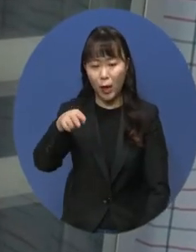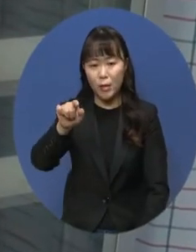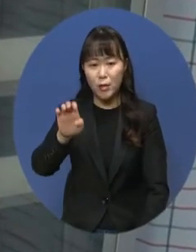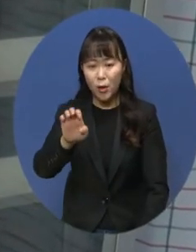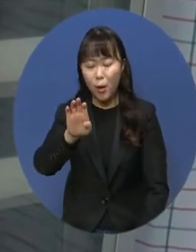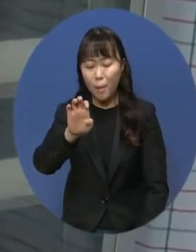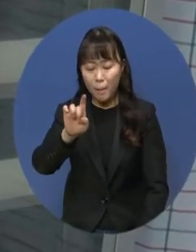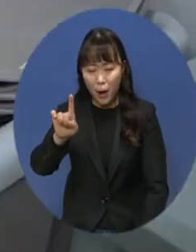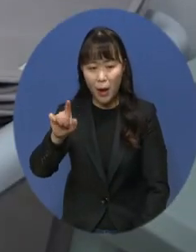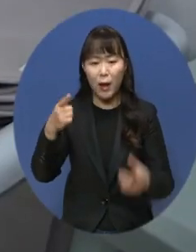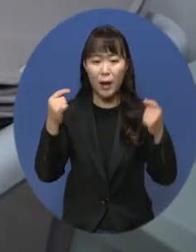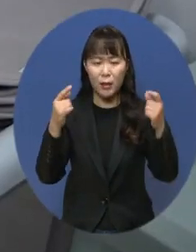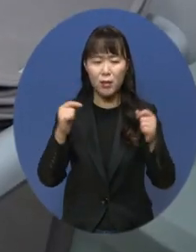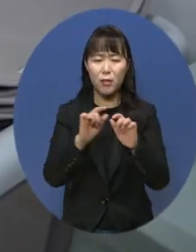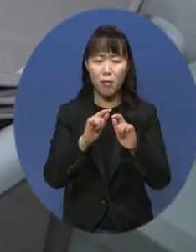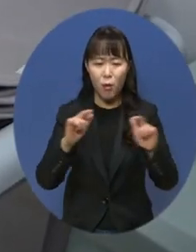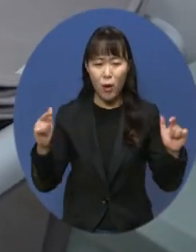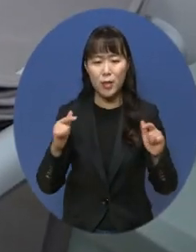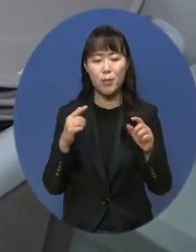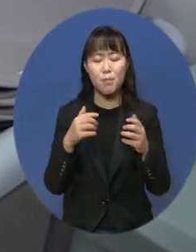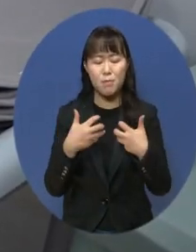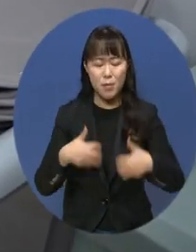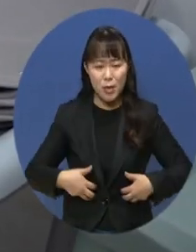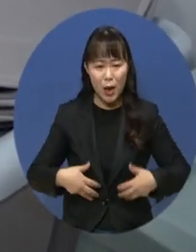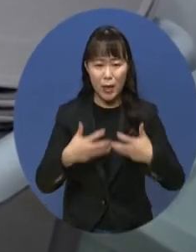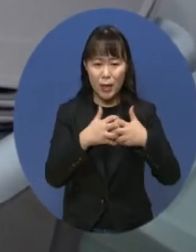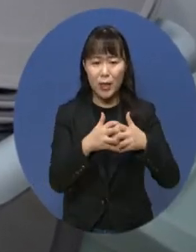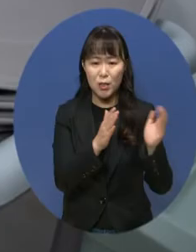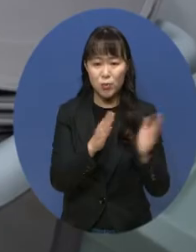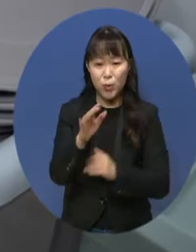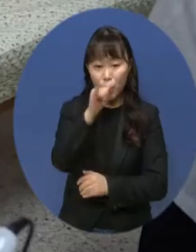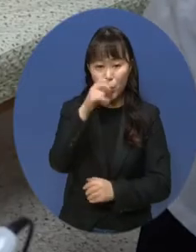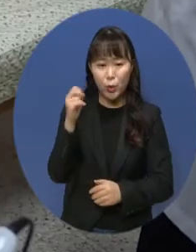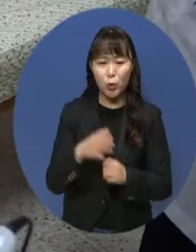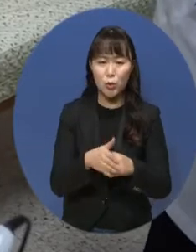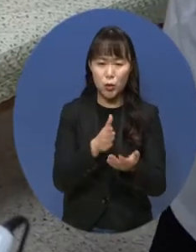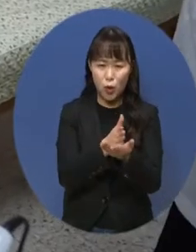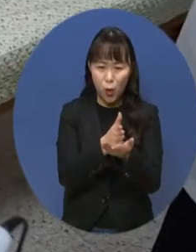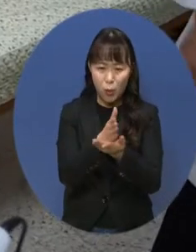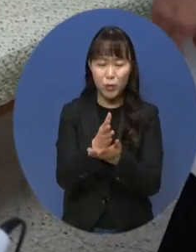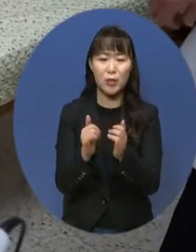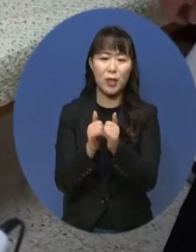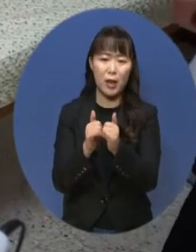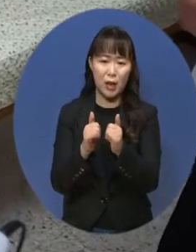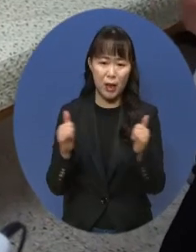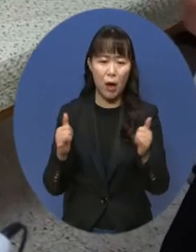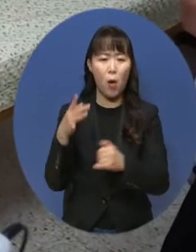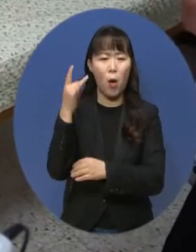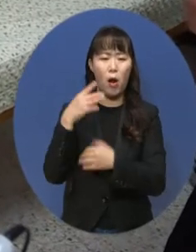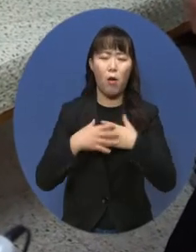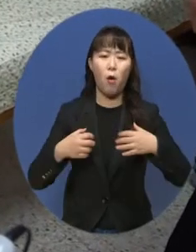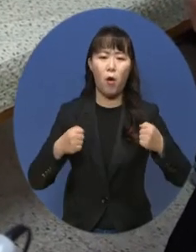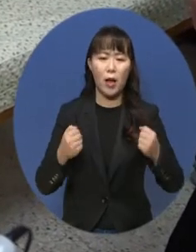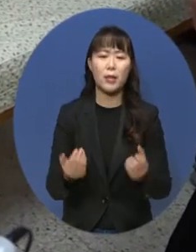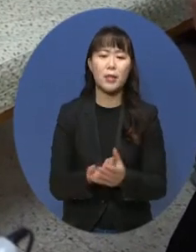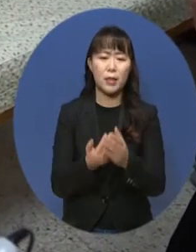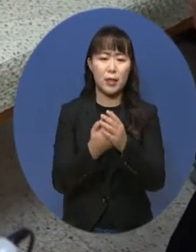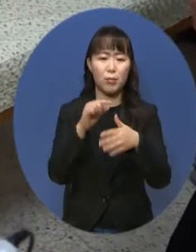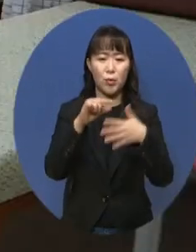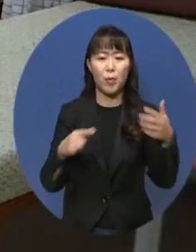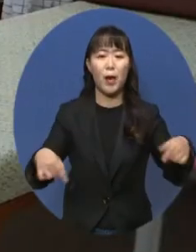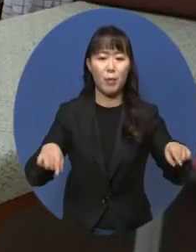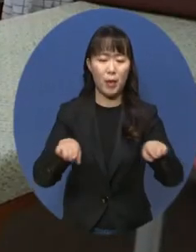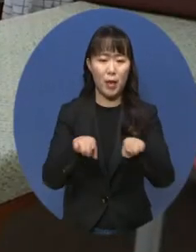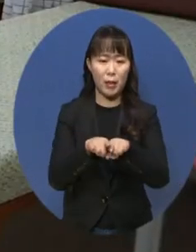등 물리치료에 필요한 장비와 시설 등을 두루 갖췄으며 전문 물리치료사가 기존의 건강증진 프로그램과